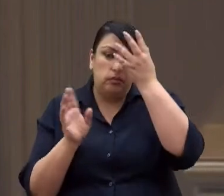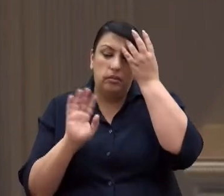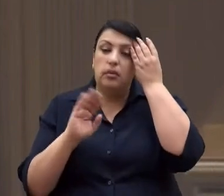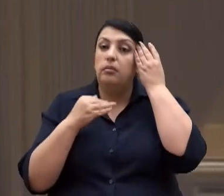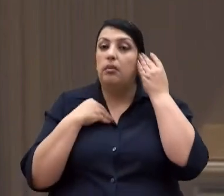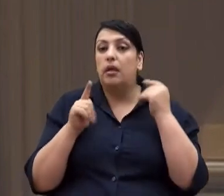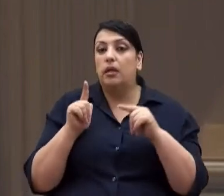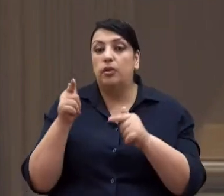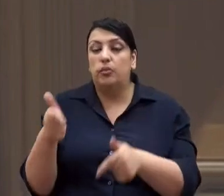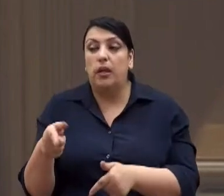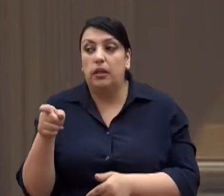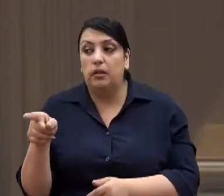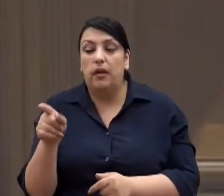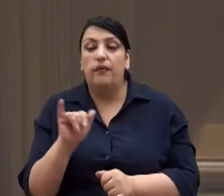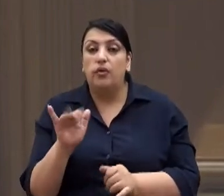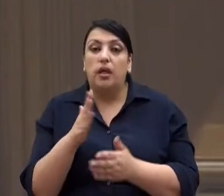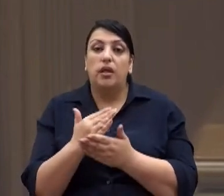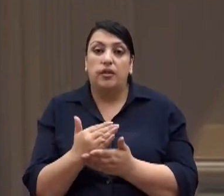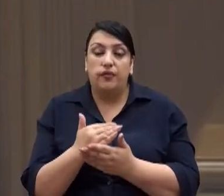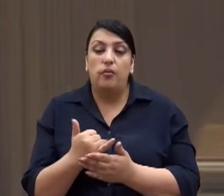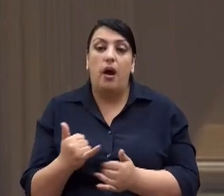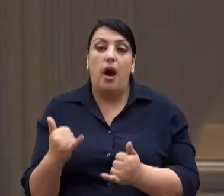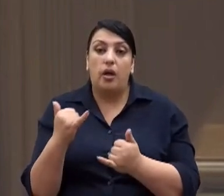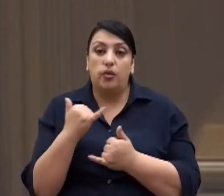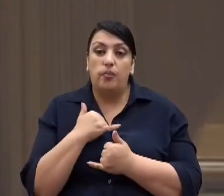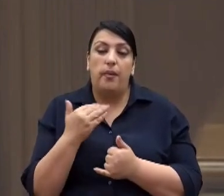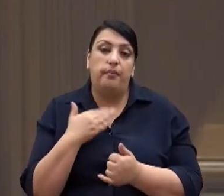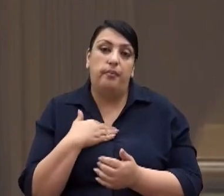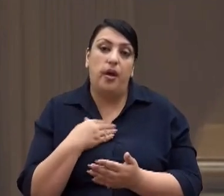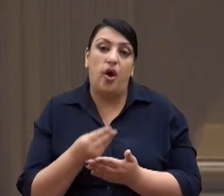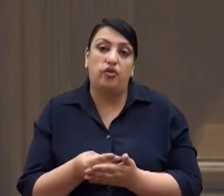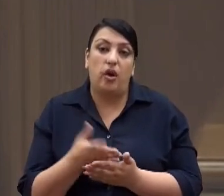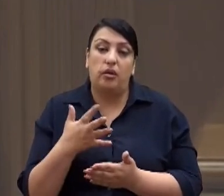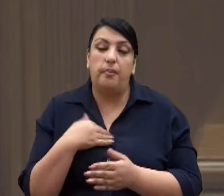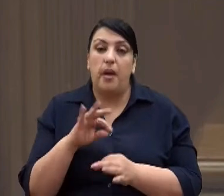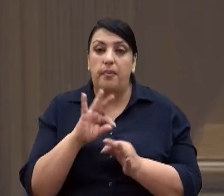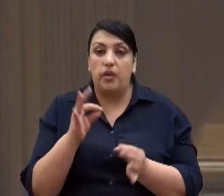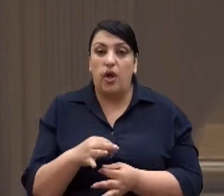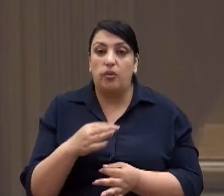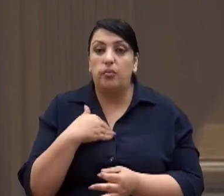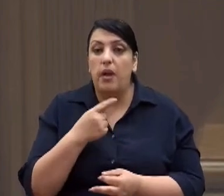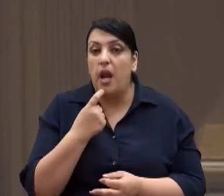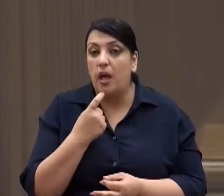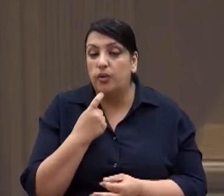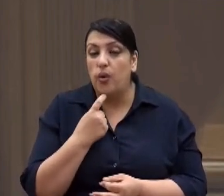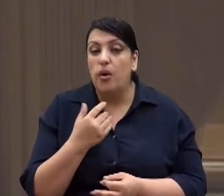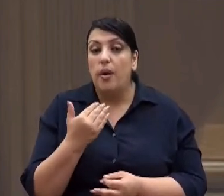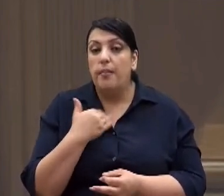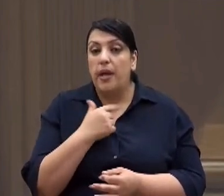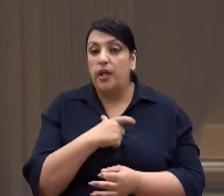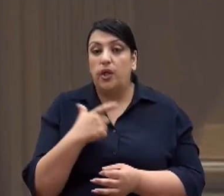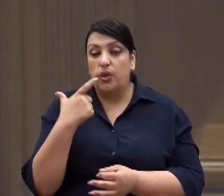այնտեղ, որտեղ կիսում են, հարգում են մեր արժեքները, մեր մշակույթը, մեր լեզուն, մեր ինքնությունը։